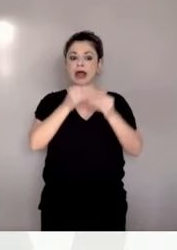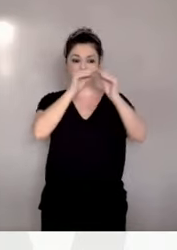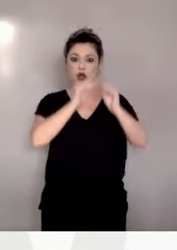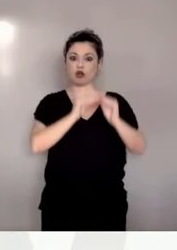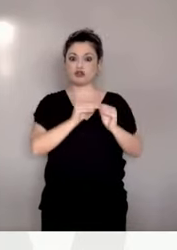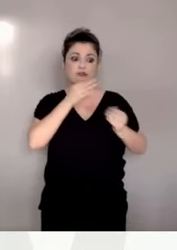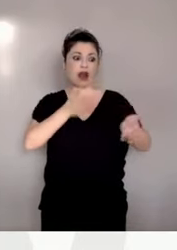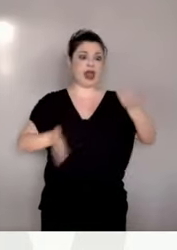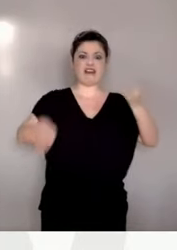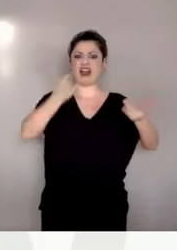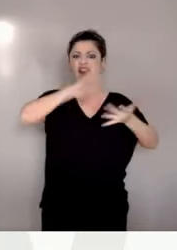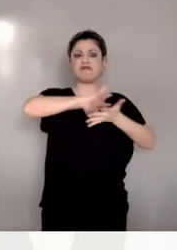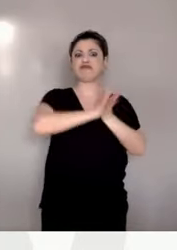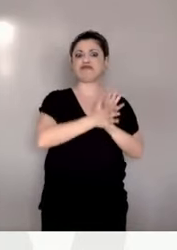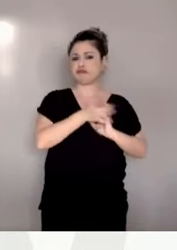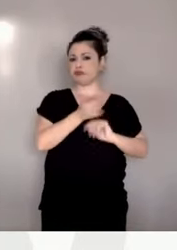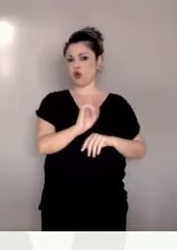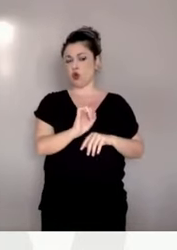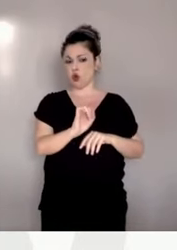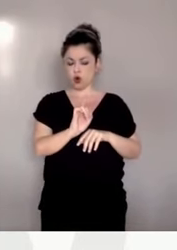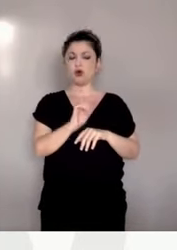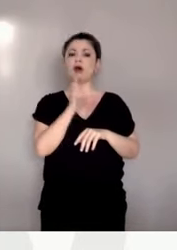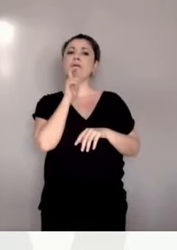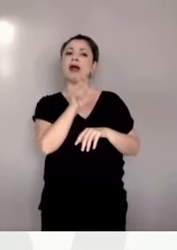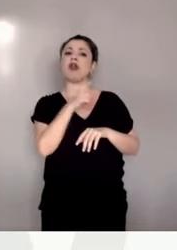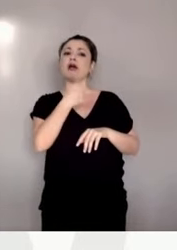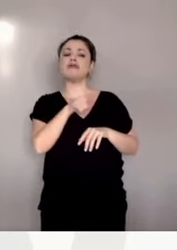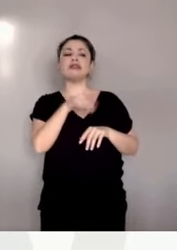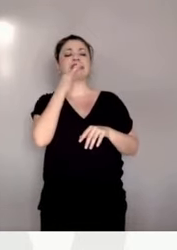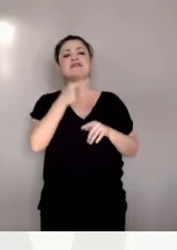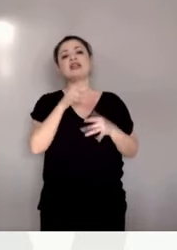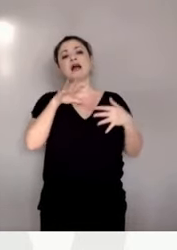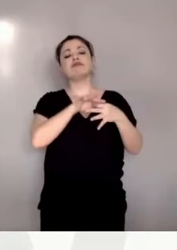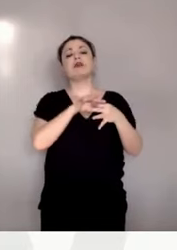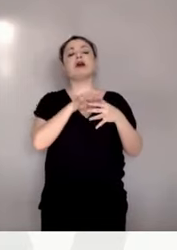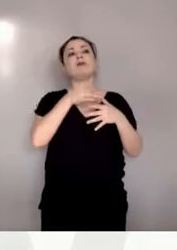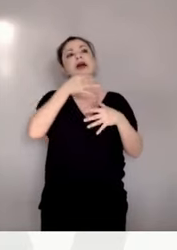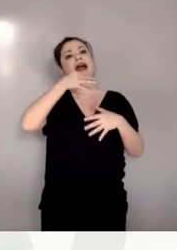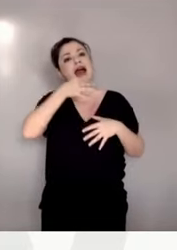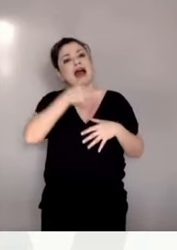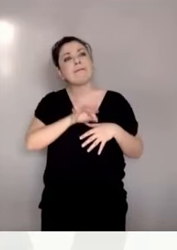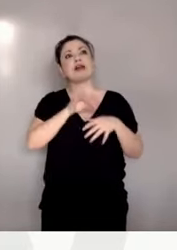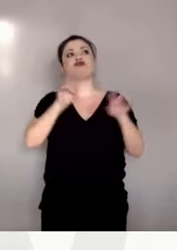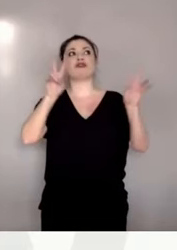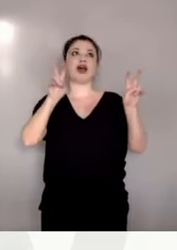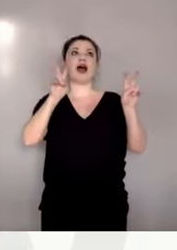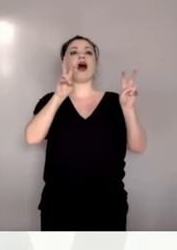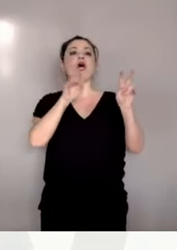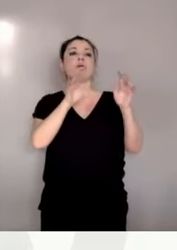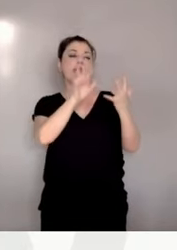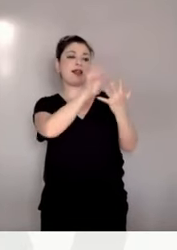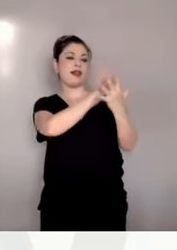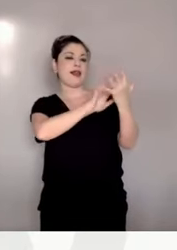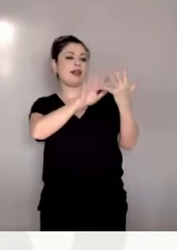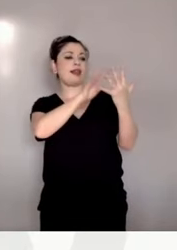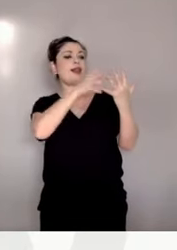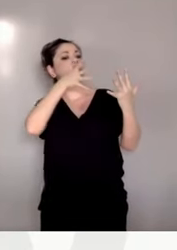una distruzione, ma è la capacità di leggere tra le righe, di